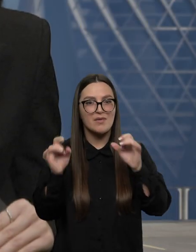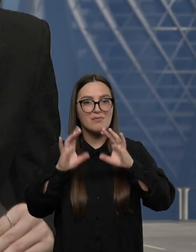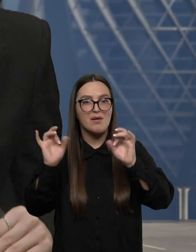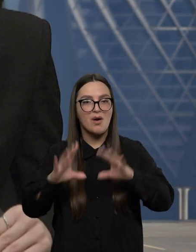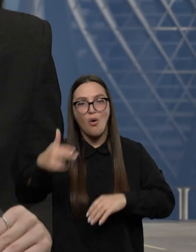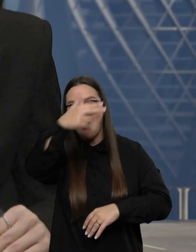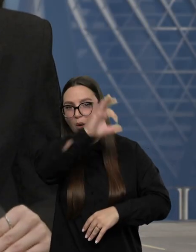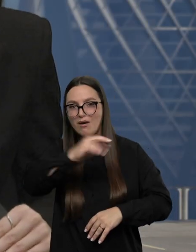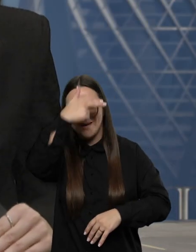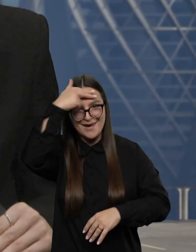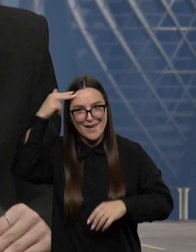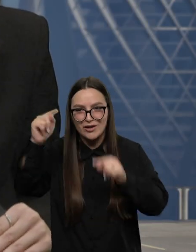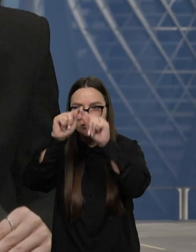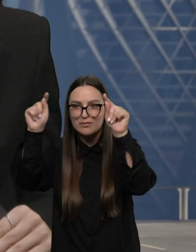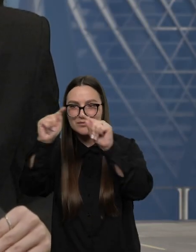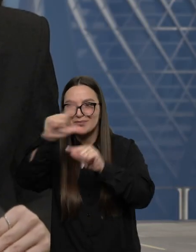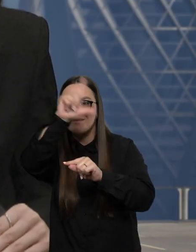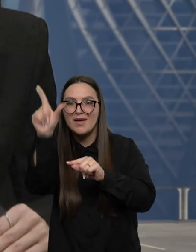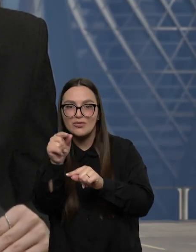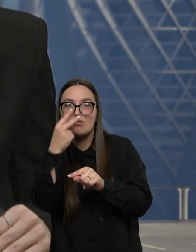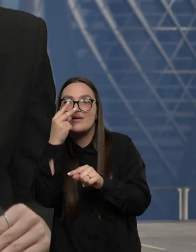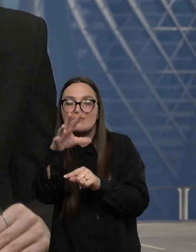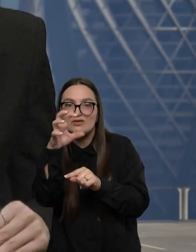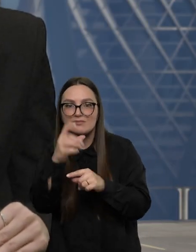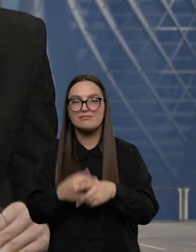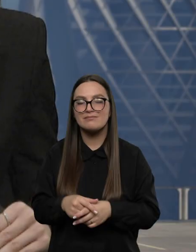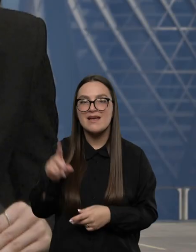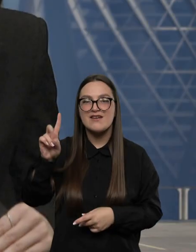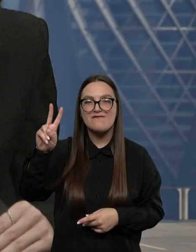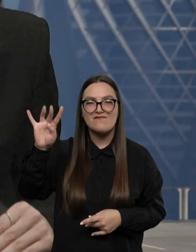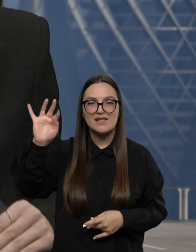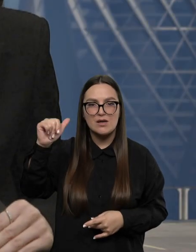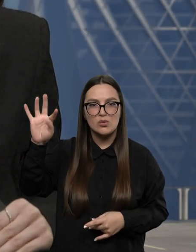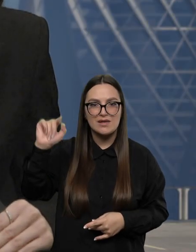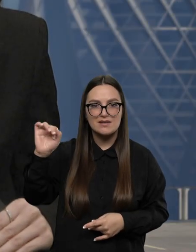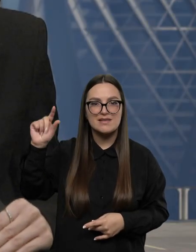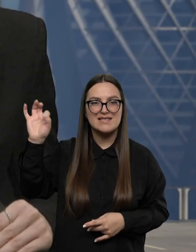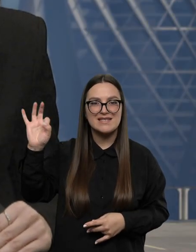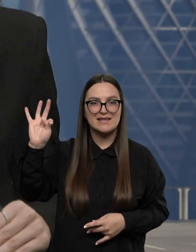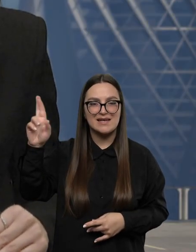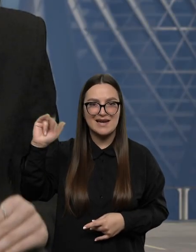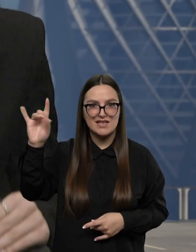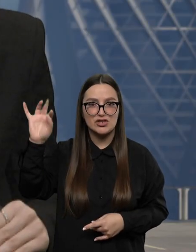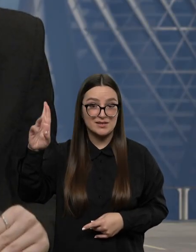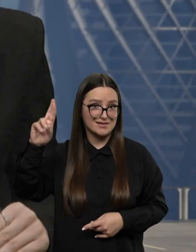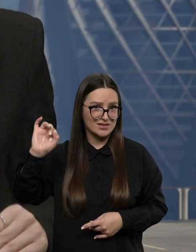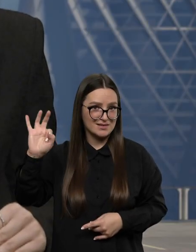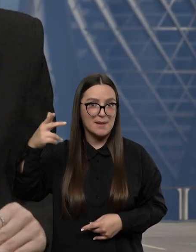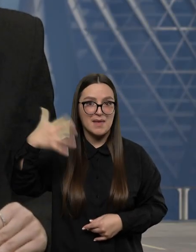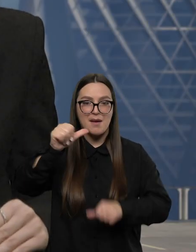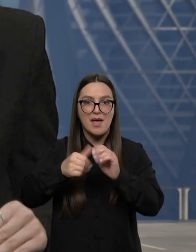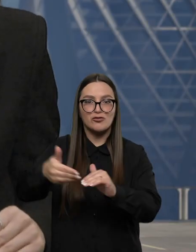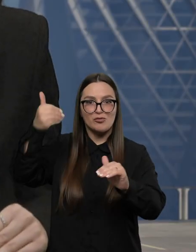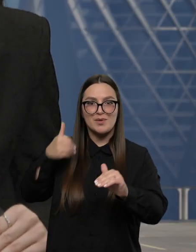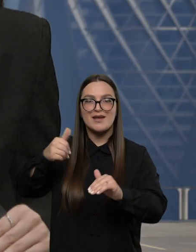Grįžtame su dar viena istorija. Siužete Lietuva mėnulyje, kur kalbėsime apie Vytautą Pranciškų Straižį. Dar prieš 50